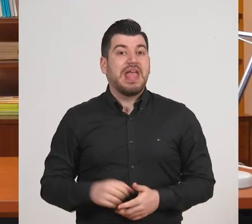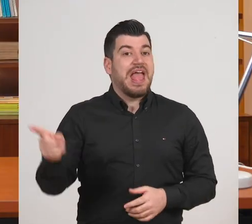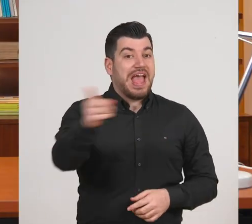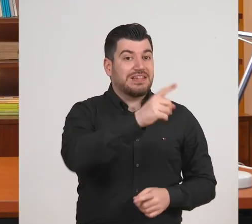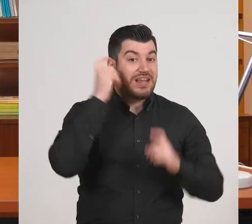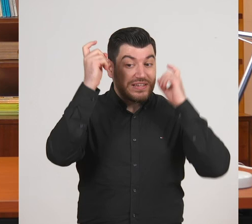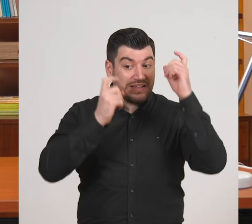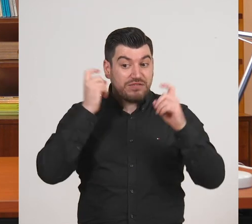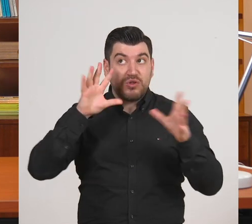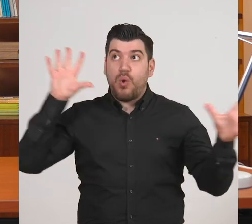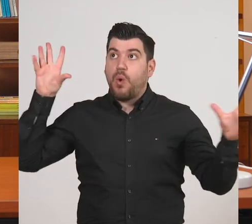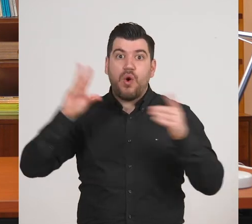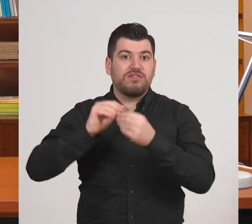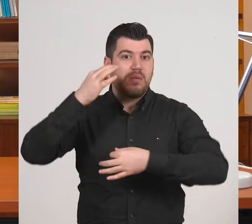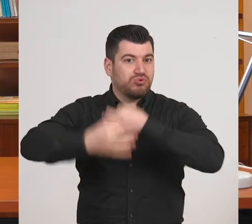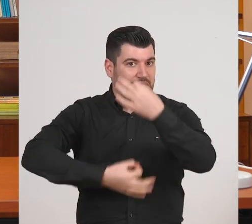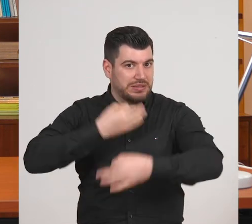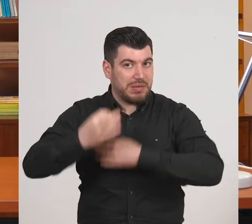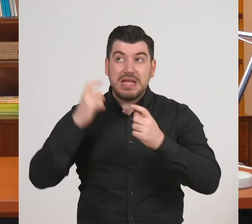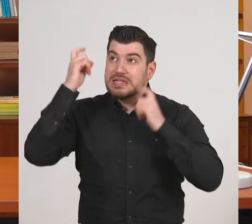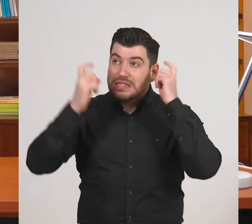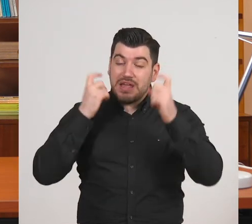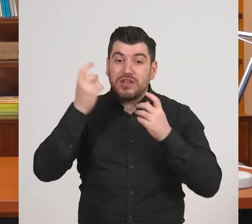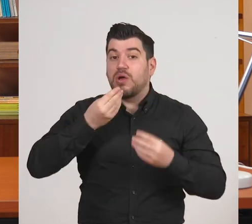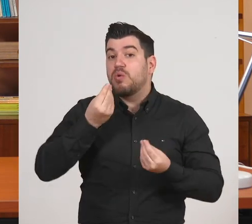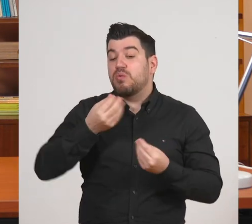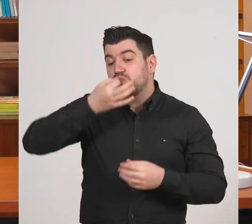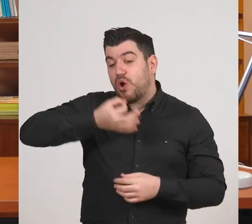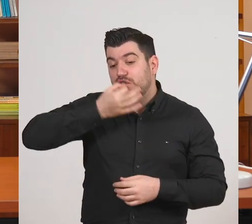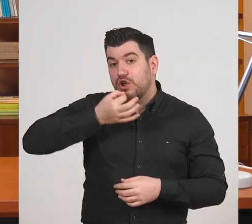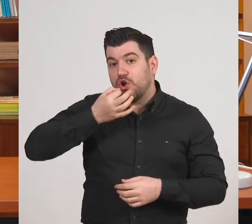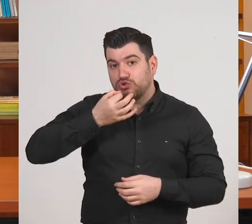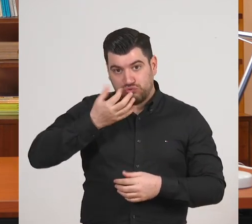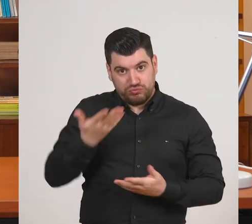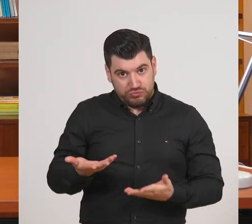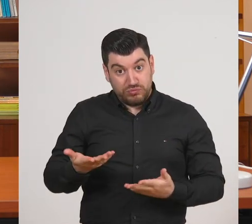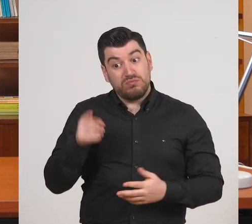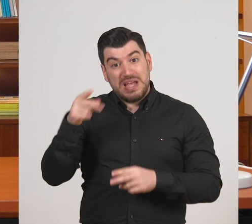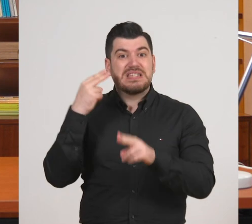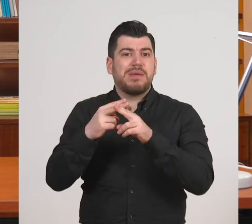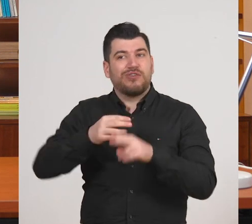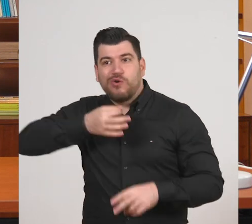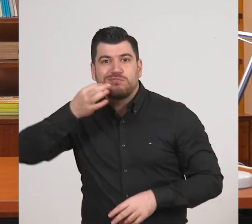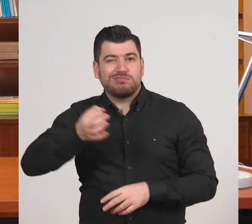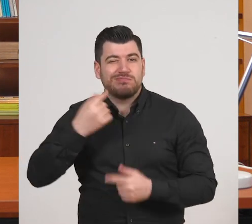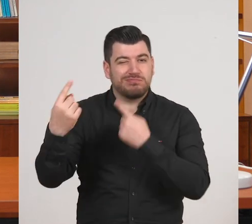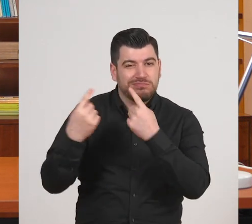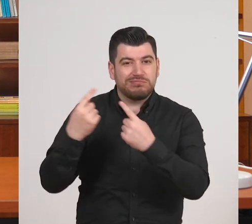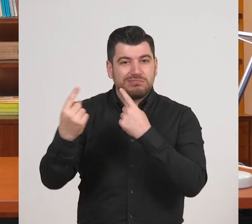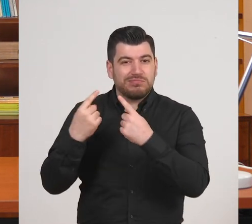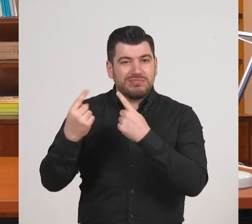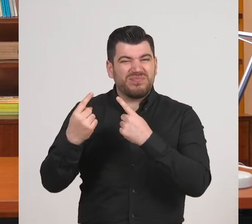σκεφτείτε όλα αυτά που σας είπα, σκεφτείτε τον προφορικό λόγο, που είναι πάρα πολύ σημαντικός, και ας τον αφήνουμε λιγάκι εμείς